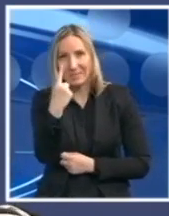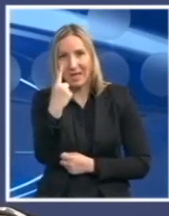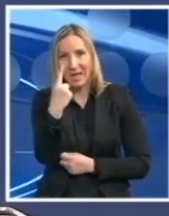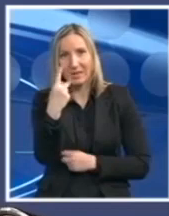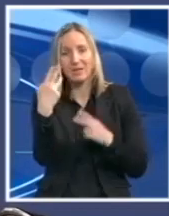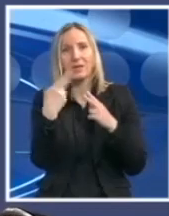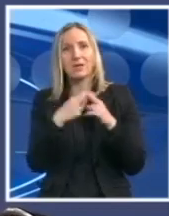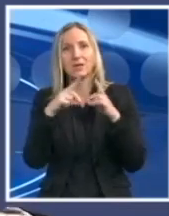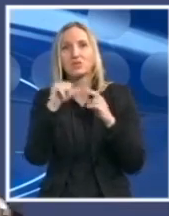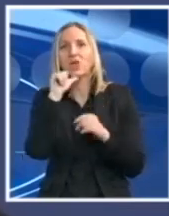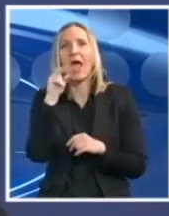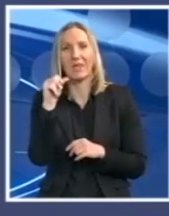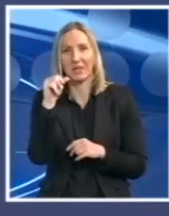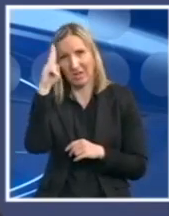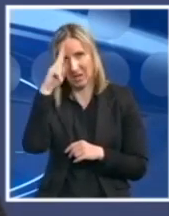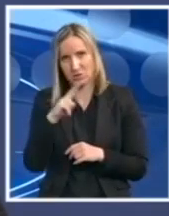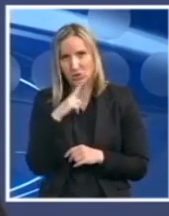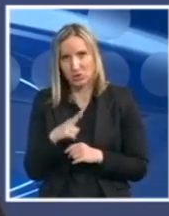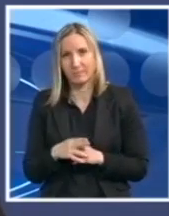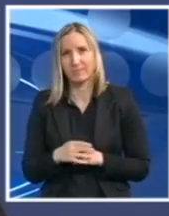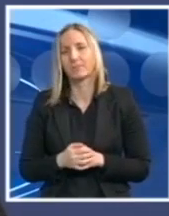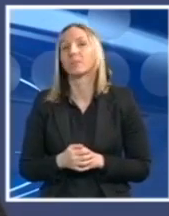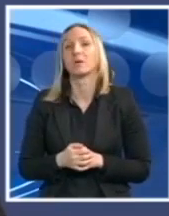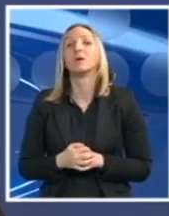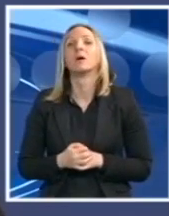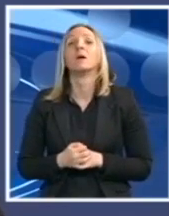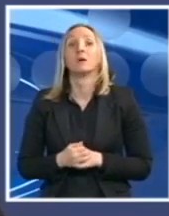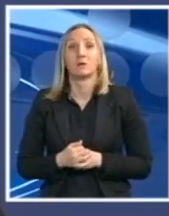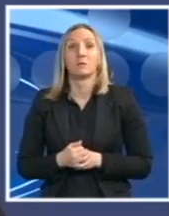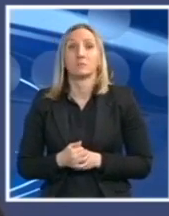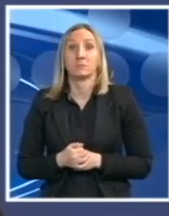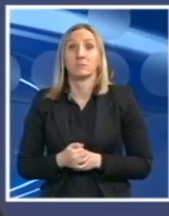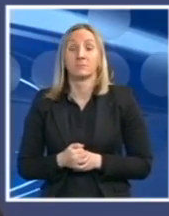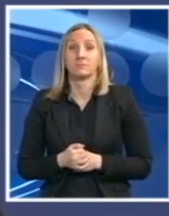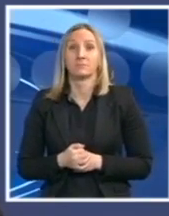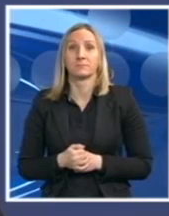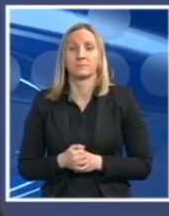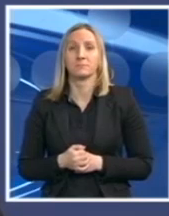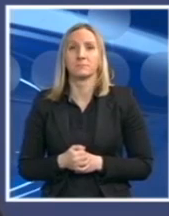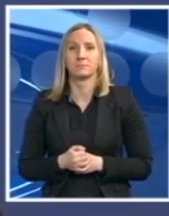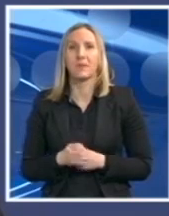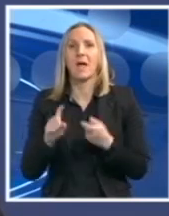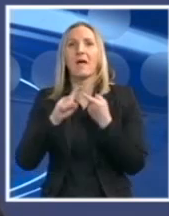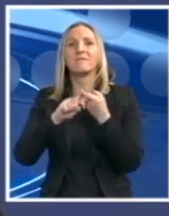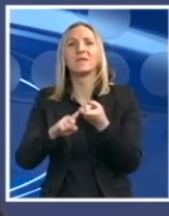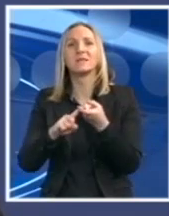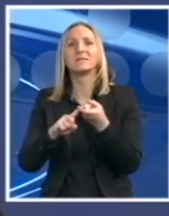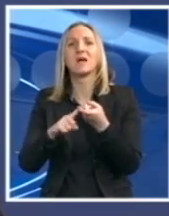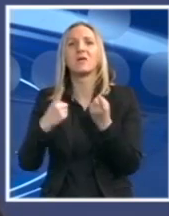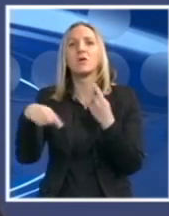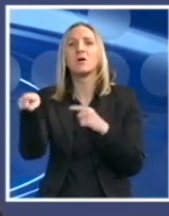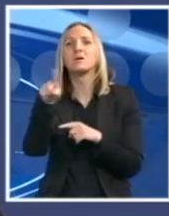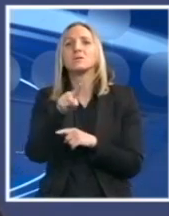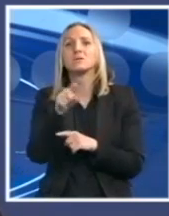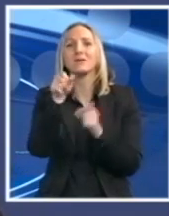čaju. To je ono što znam. Što se tiče zaraženih, juče je